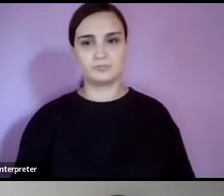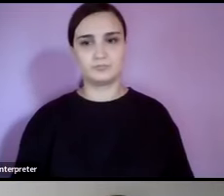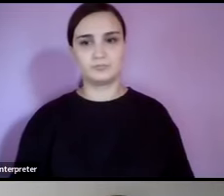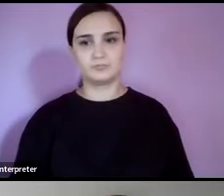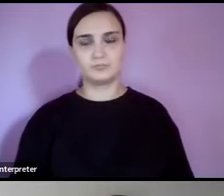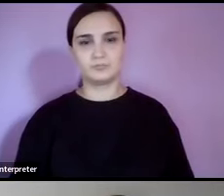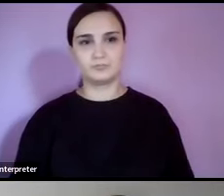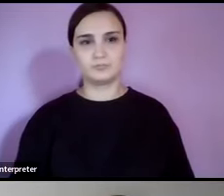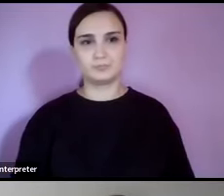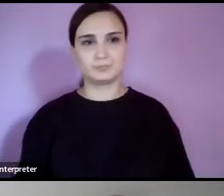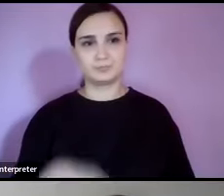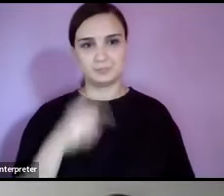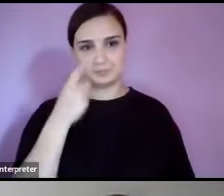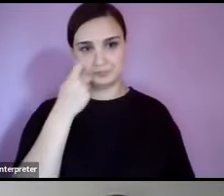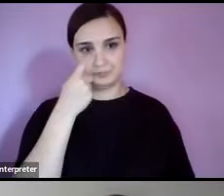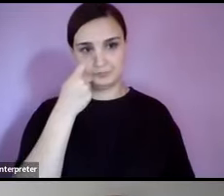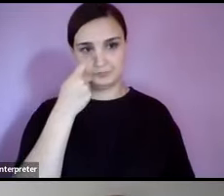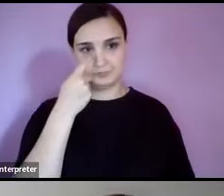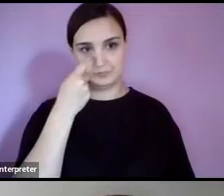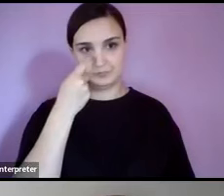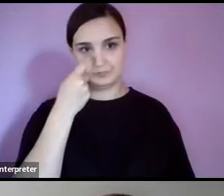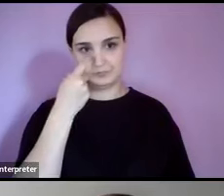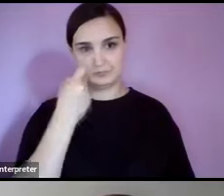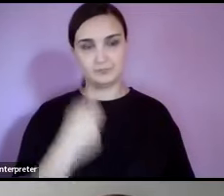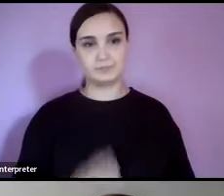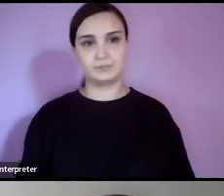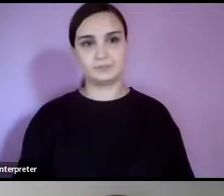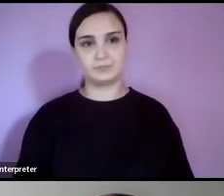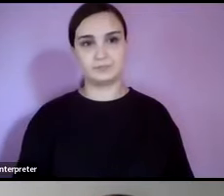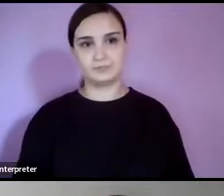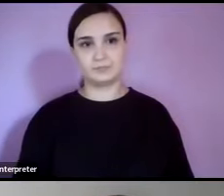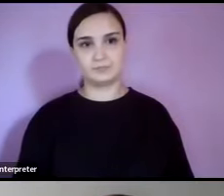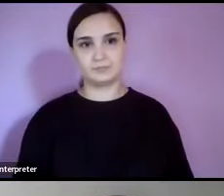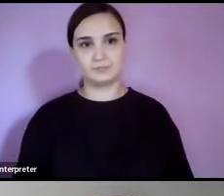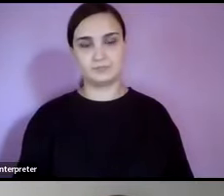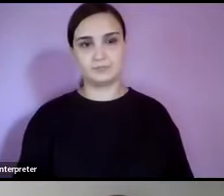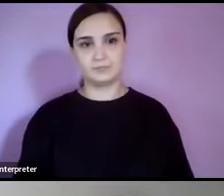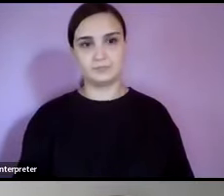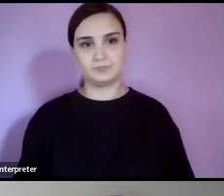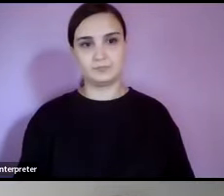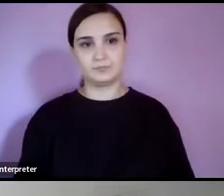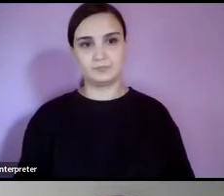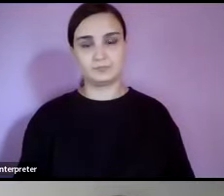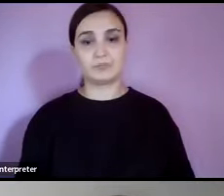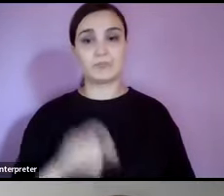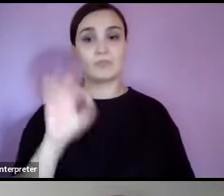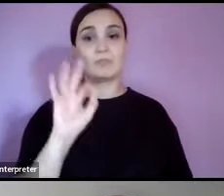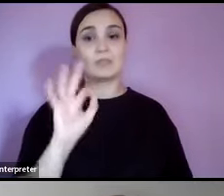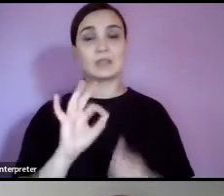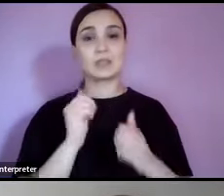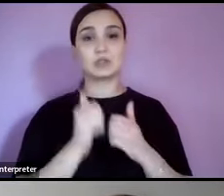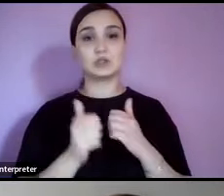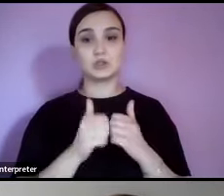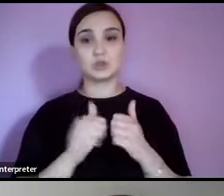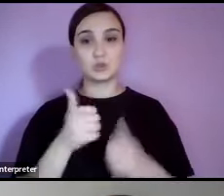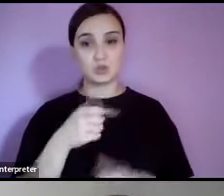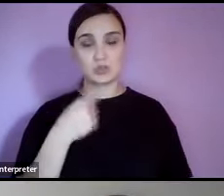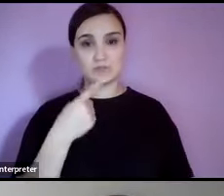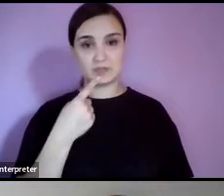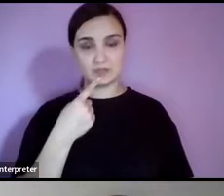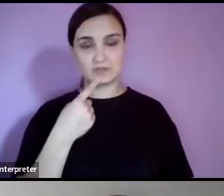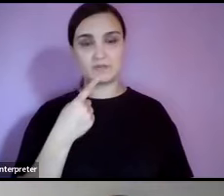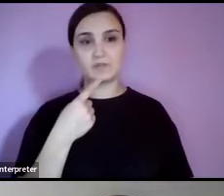patterns and how severe their anxiety is when they are without a mask. და ხშირად, როგორც აღნიშნეთ, აი